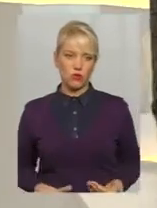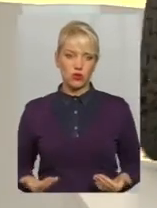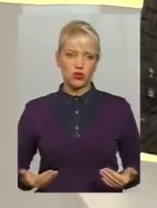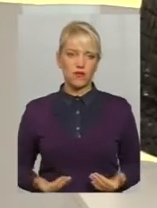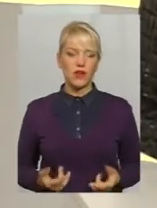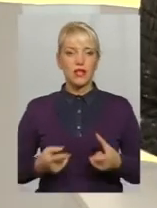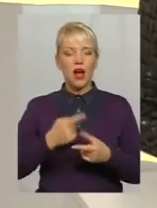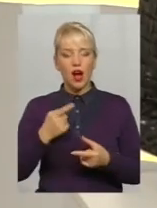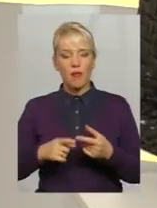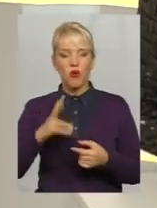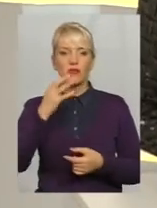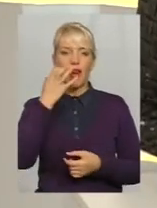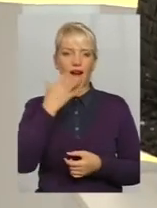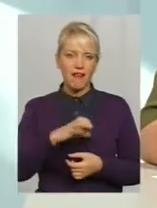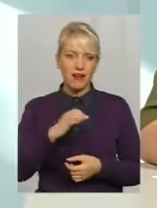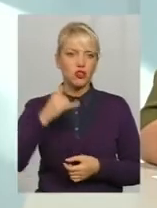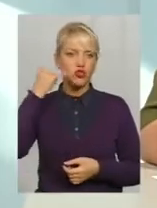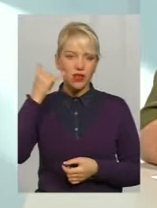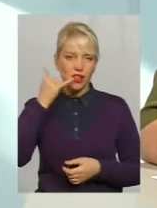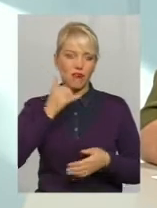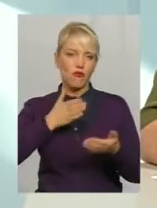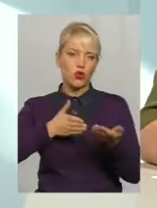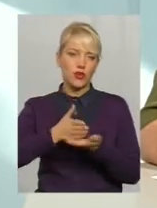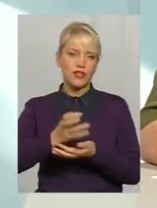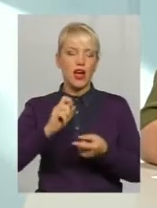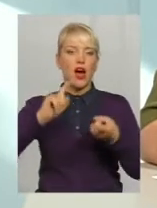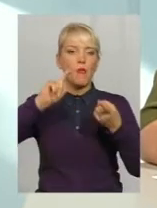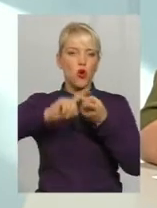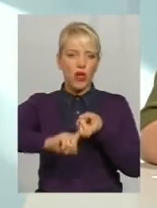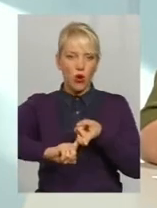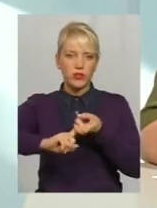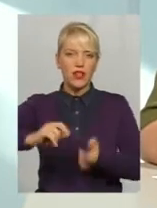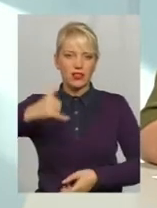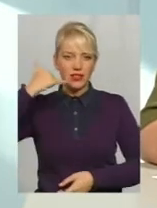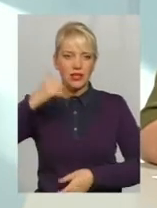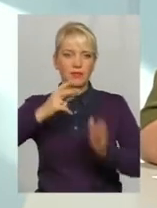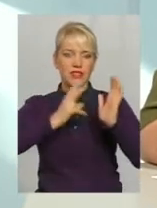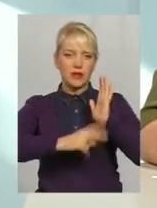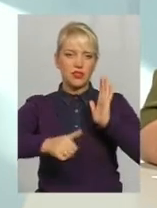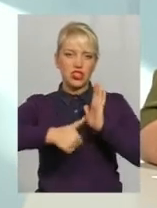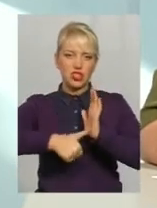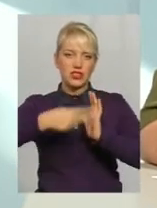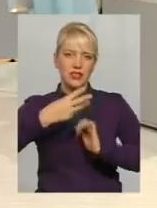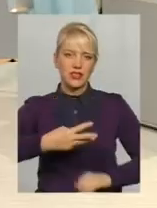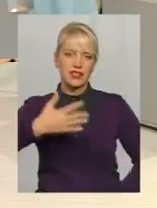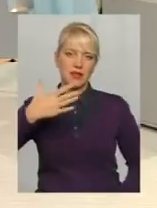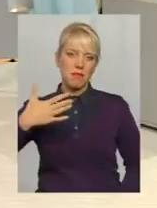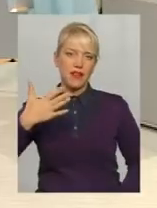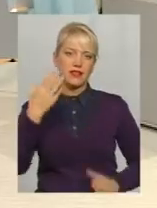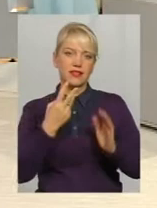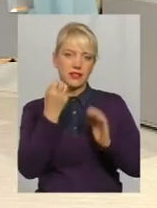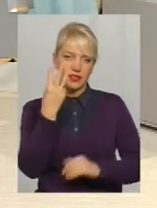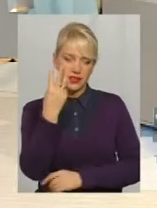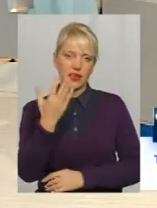або на гарячу телефонну лінію, або на контактний телефон головного управління 76 35 13. Ми вам теж